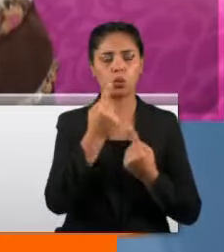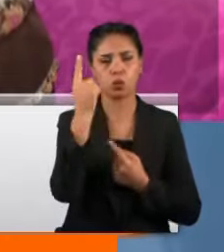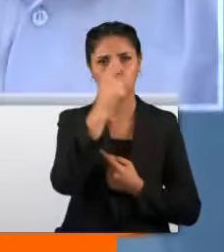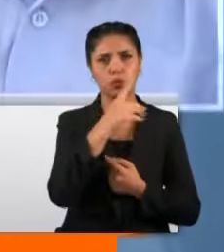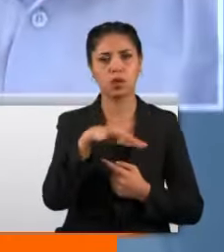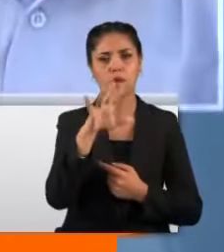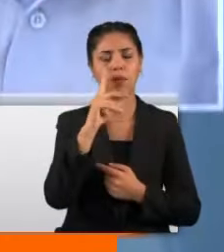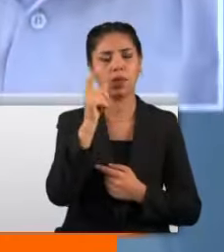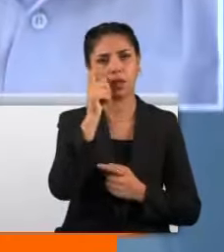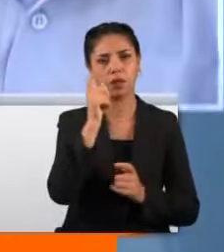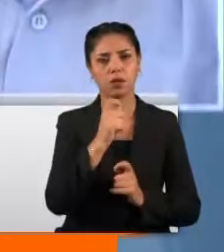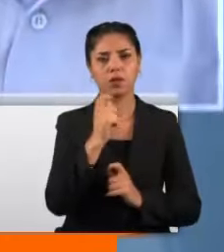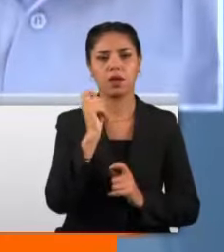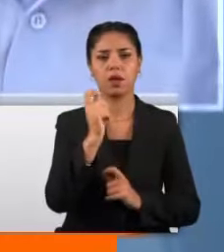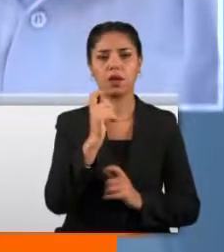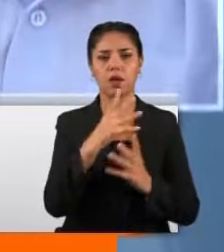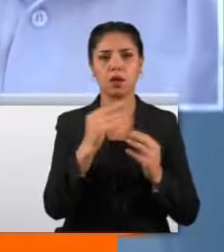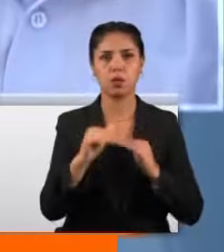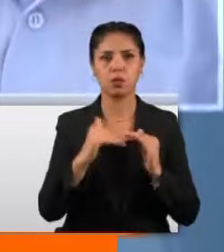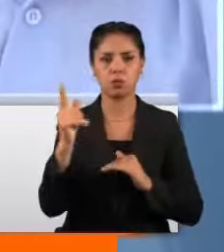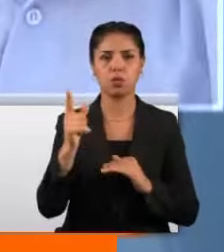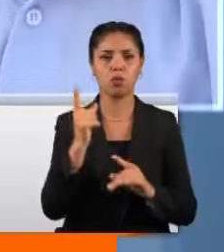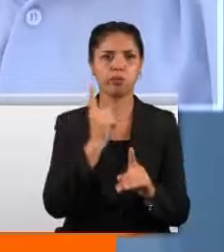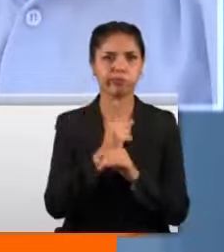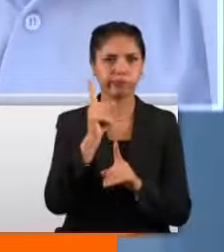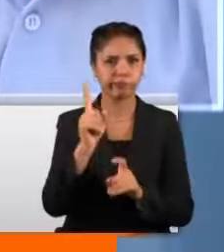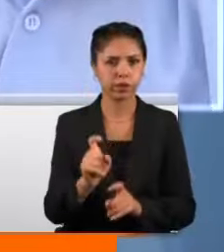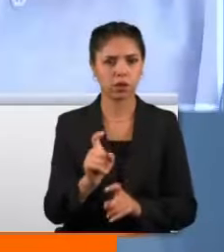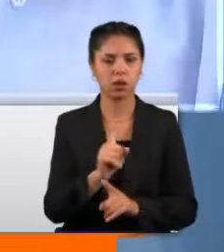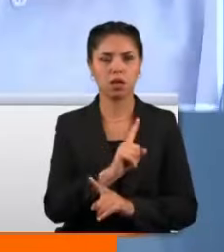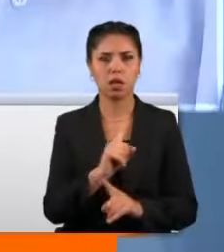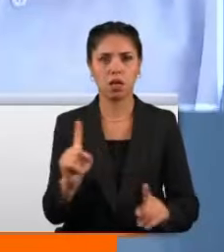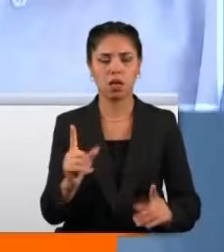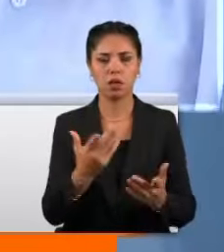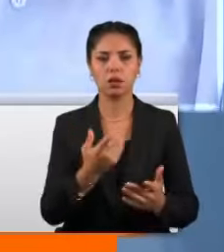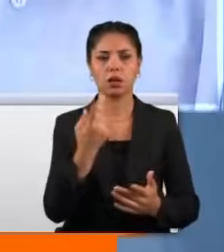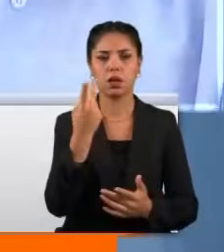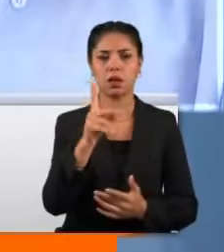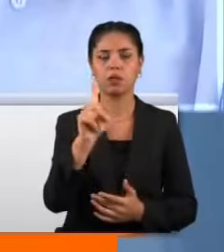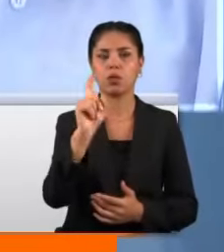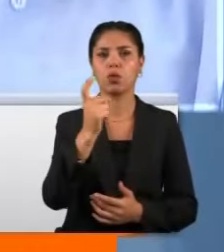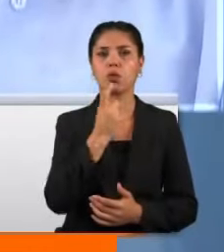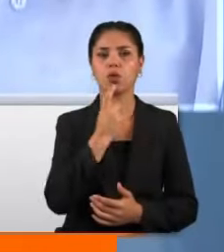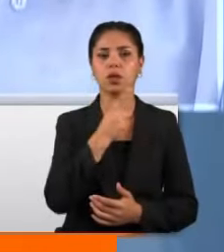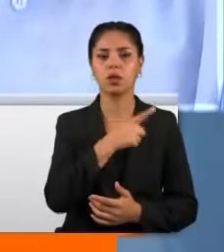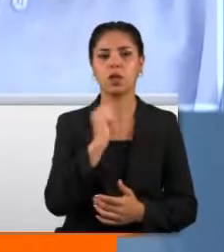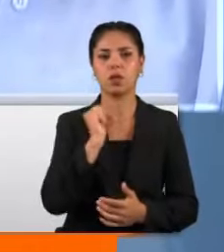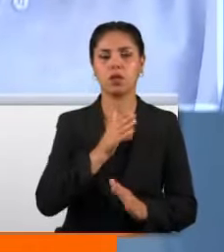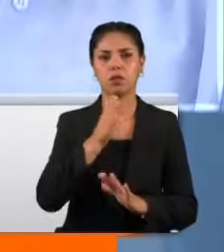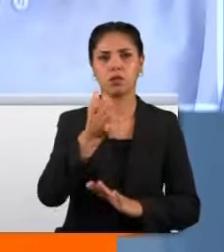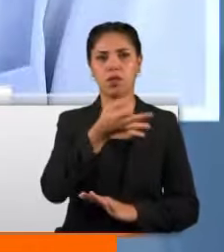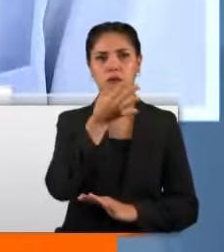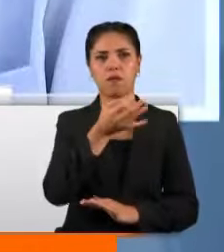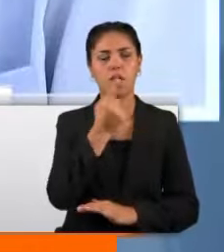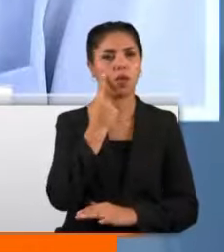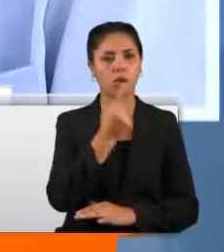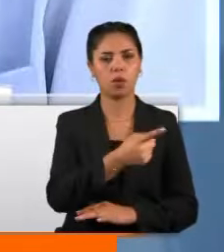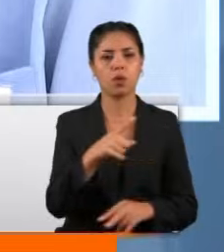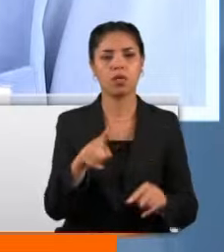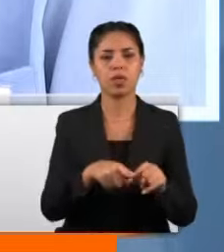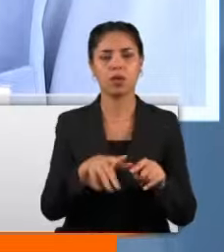topladı. Kayınvaliden kaybolduktan sonra hiç karşılaştınız mı? Hayır. Peki 2009 tarihinde savcılığa giderek ifade vermiş.